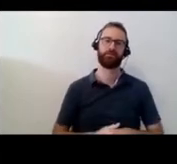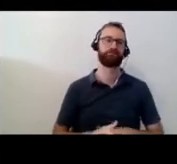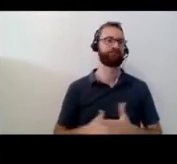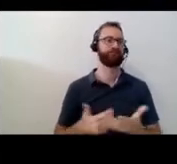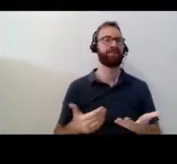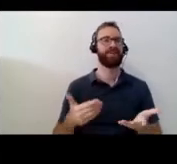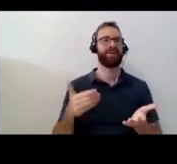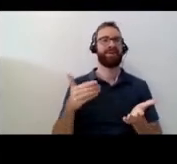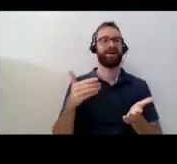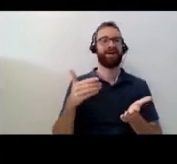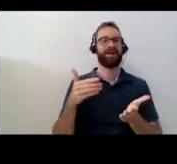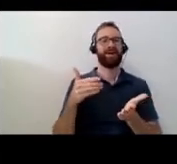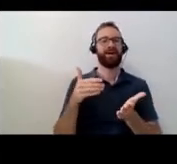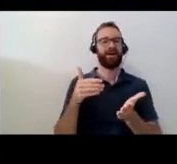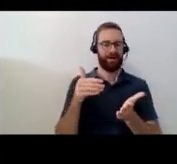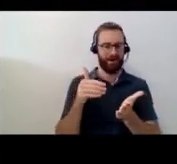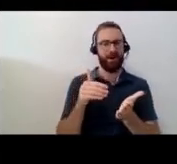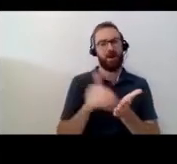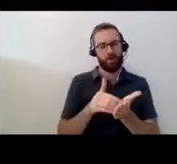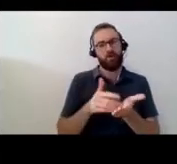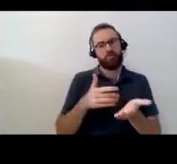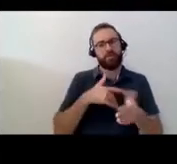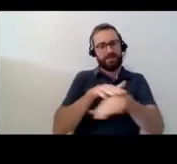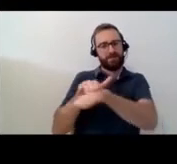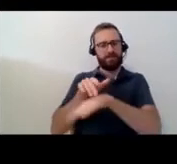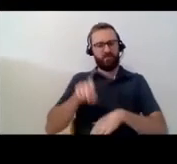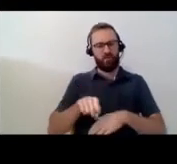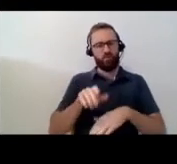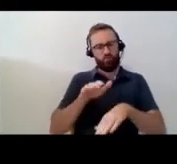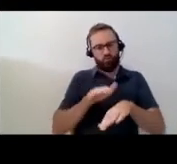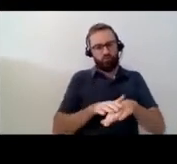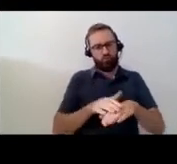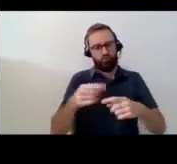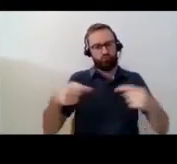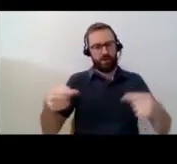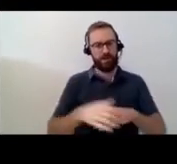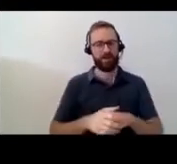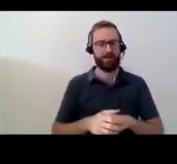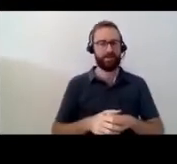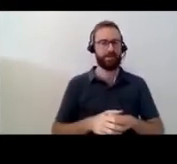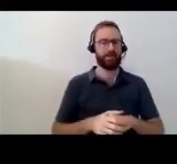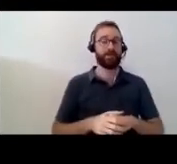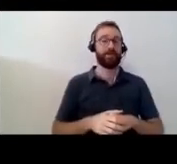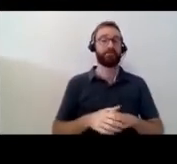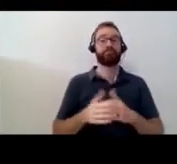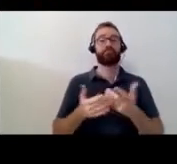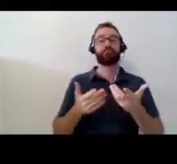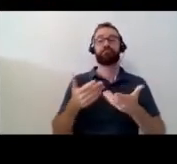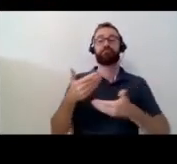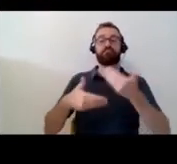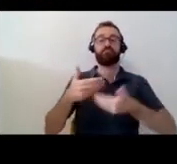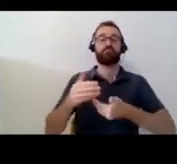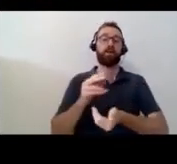certaine sensibilisation à faire à cet égard-là. Donc, c'est là où, bon, l'évolution de la pratique vétérinaire, ultimement,